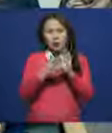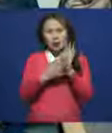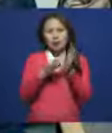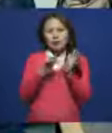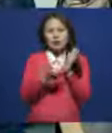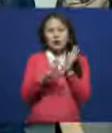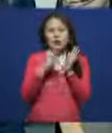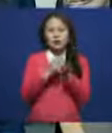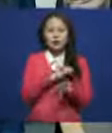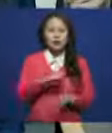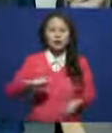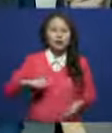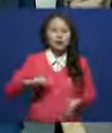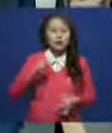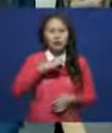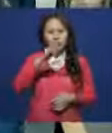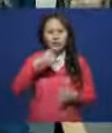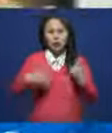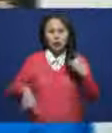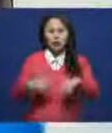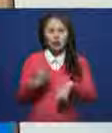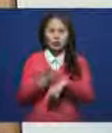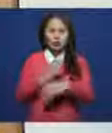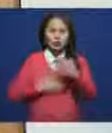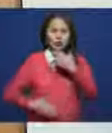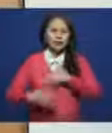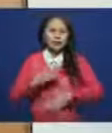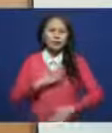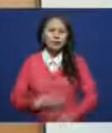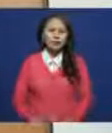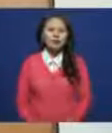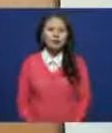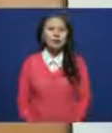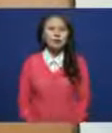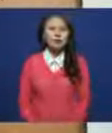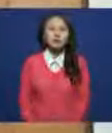клубы мен қалалық футбол федерациясының өкілдері қуанышты бірге бөлісуге әрқашан дайын.